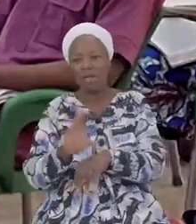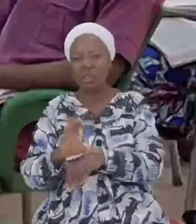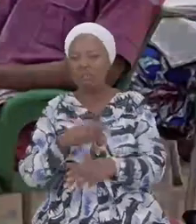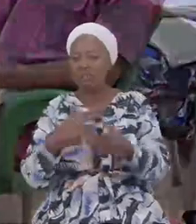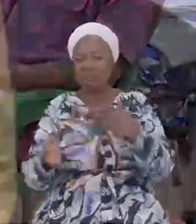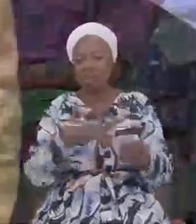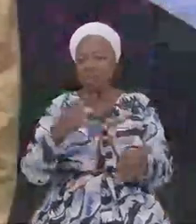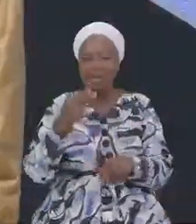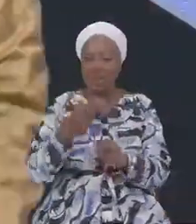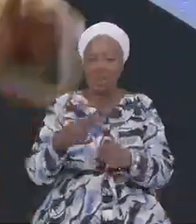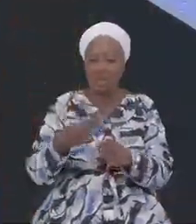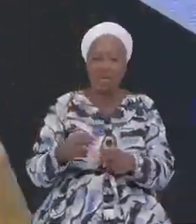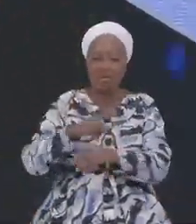l'église,